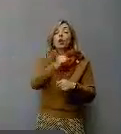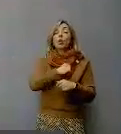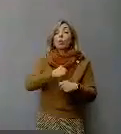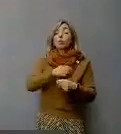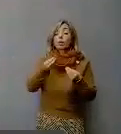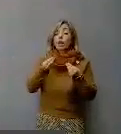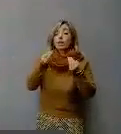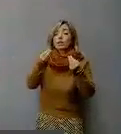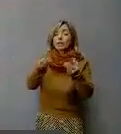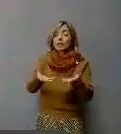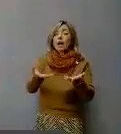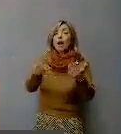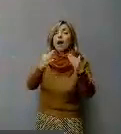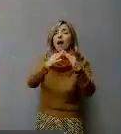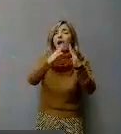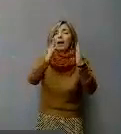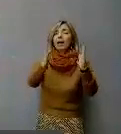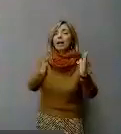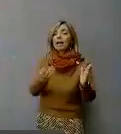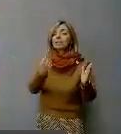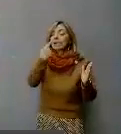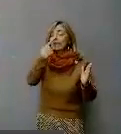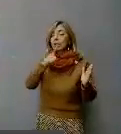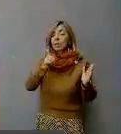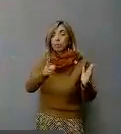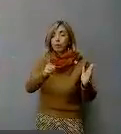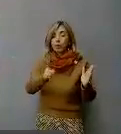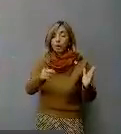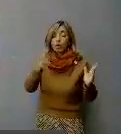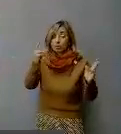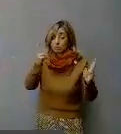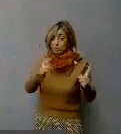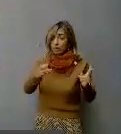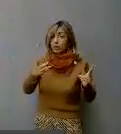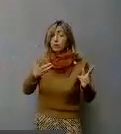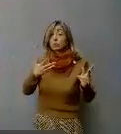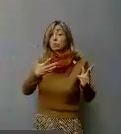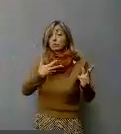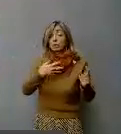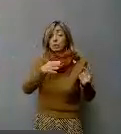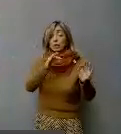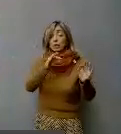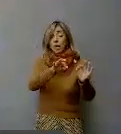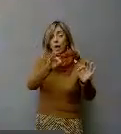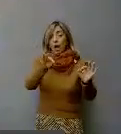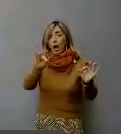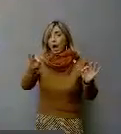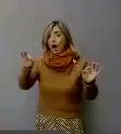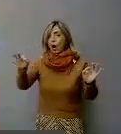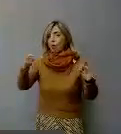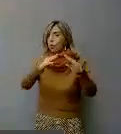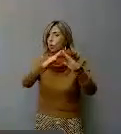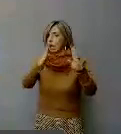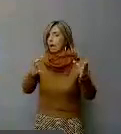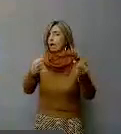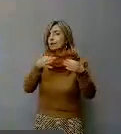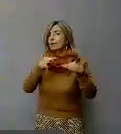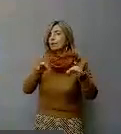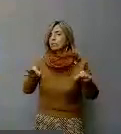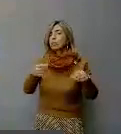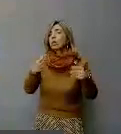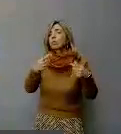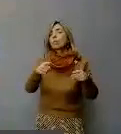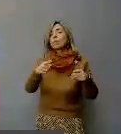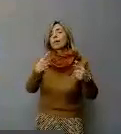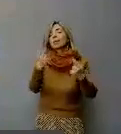sociale per la casa a qualche alloggio qualche alloggio per case disperati per le situazioni disperate segnalate dai servizi sociali